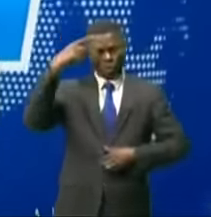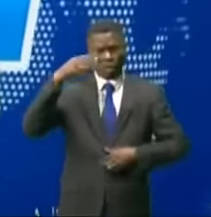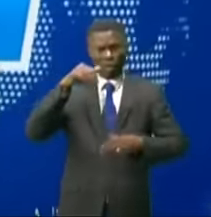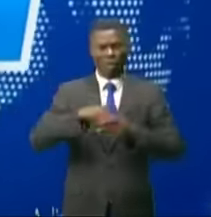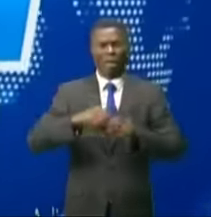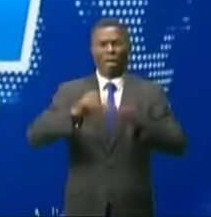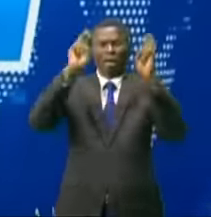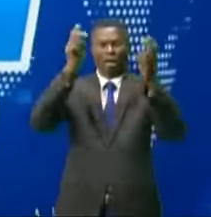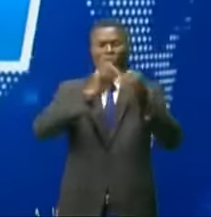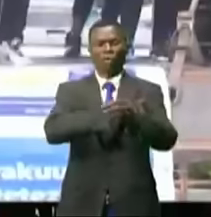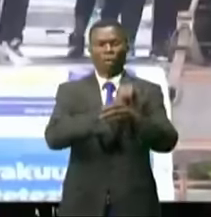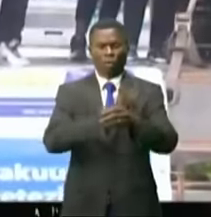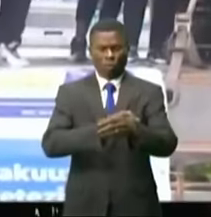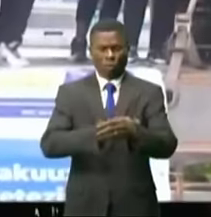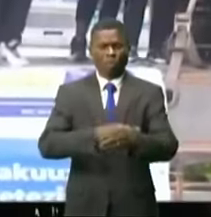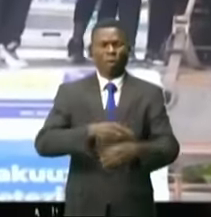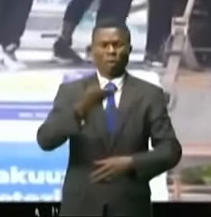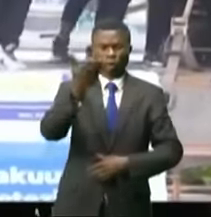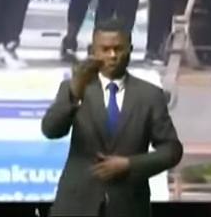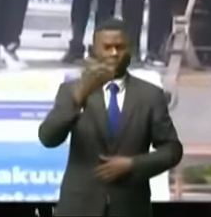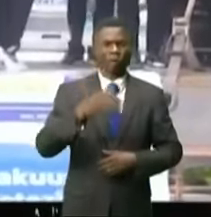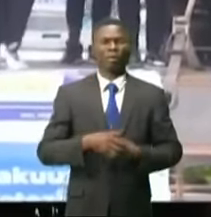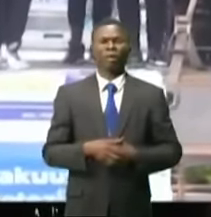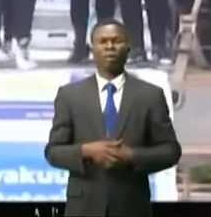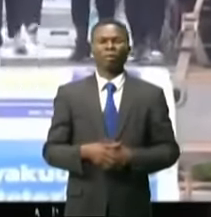dans le Nord-Kivu. Reportage.